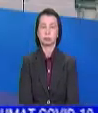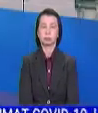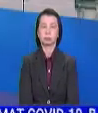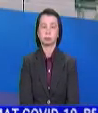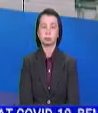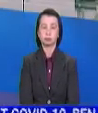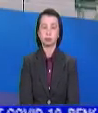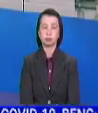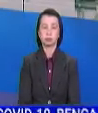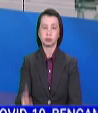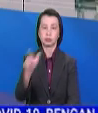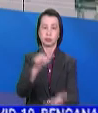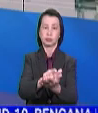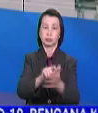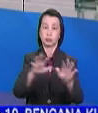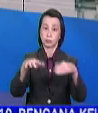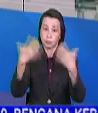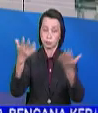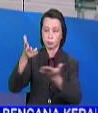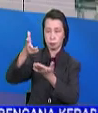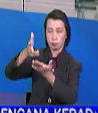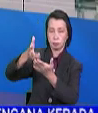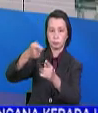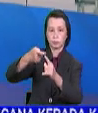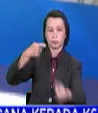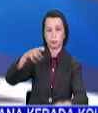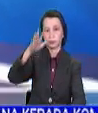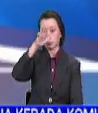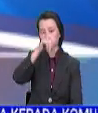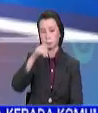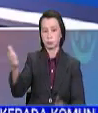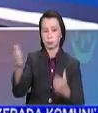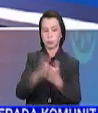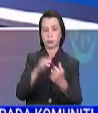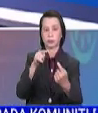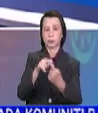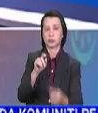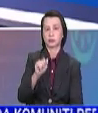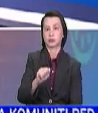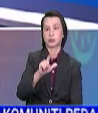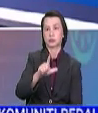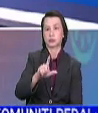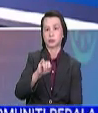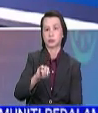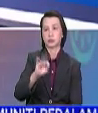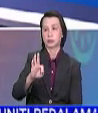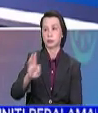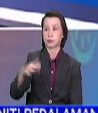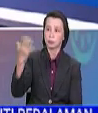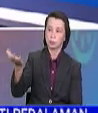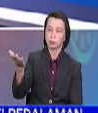Hai laporan itu mengakhiri lintas langsung dari make kembali bersama Alif untuk perkembangan selanjutnya